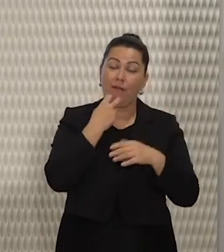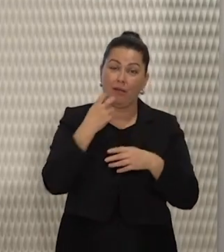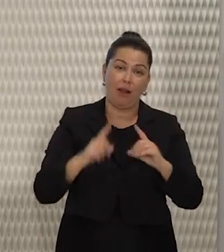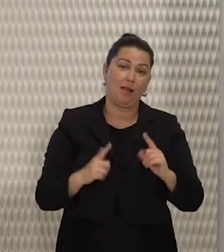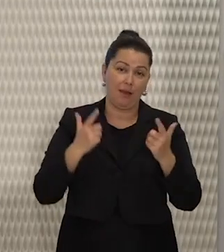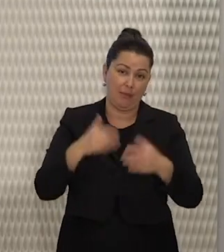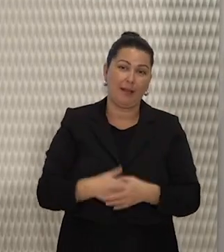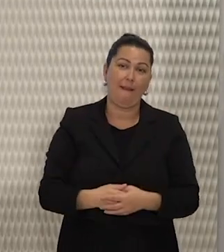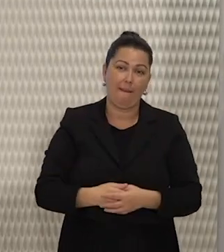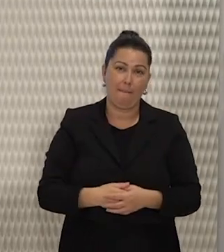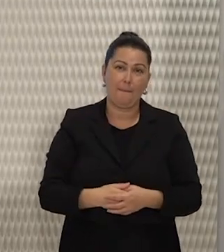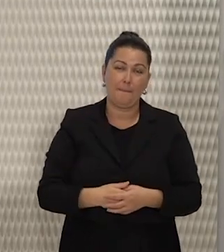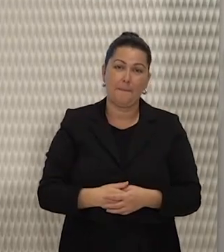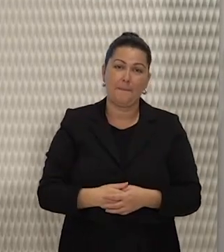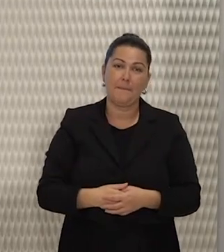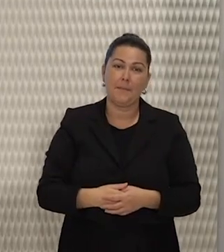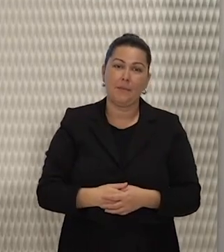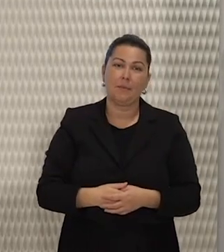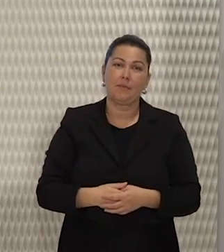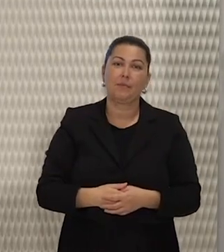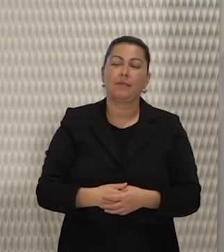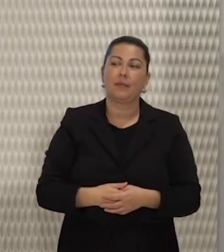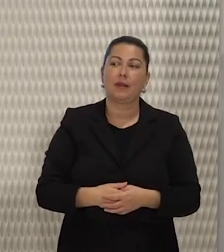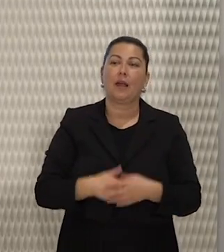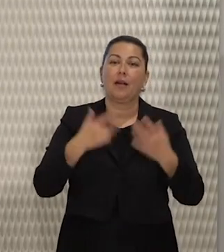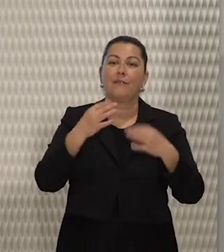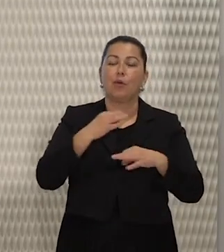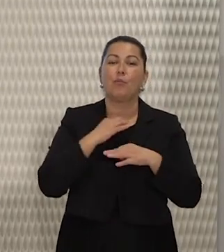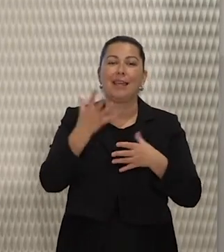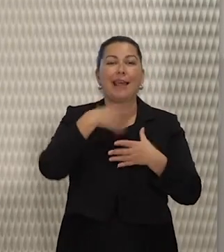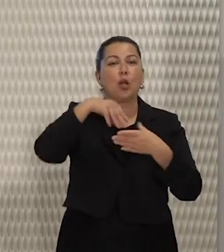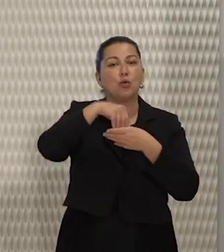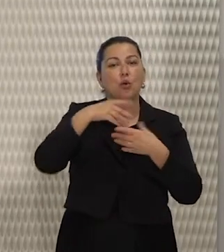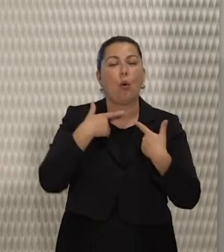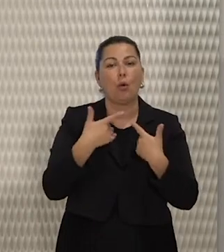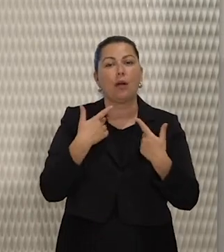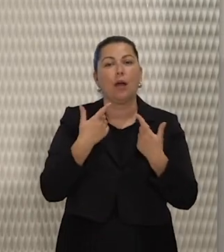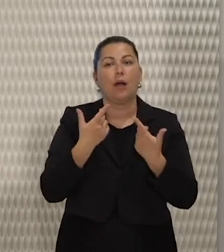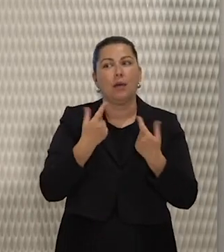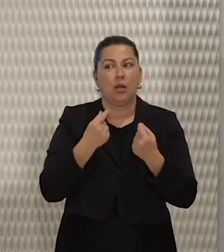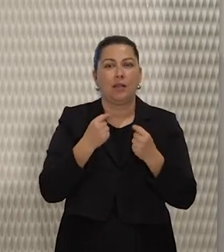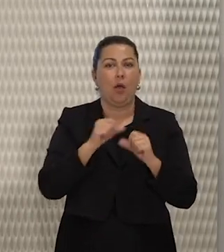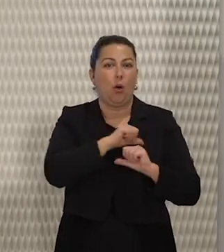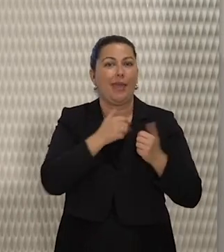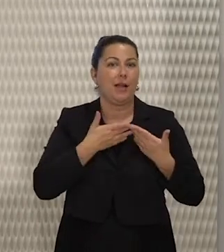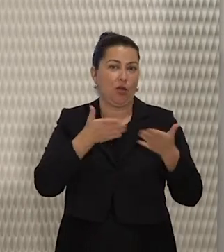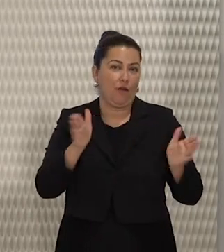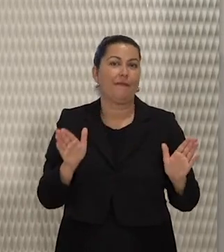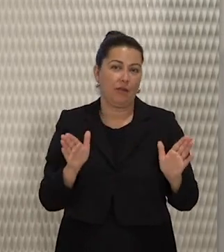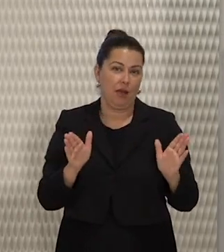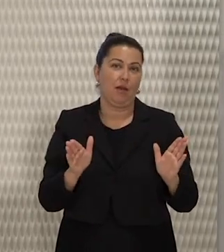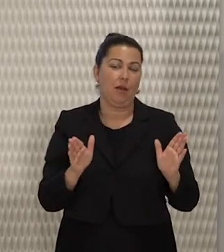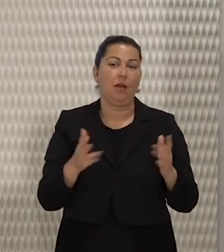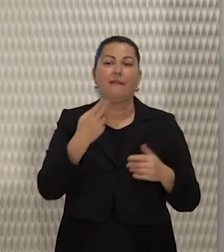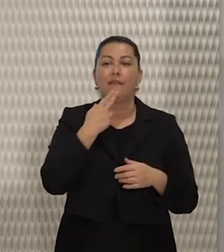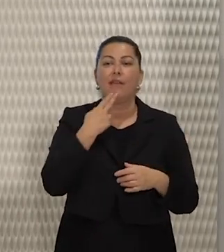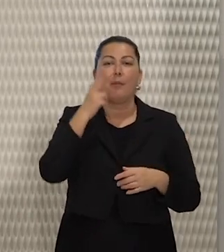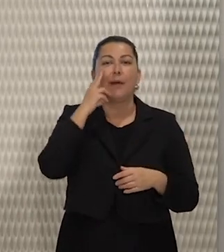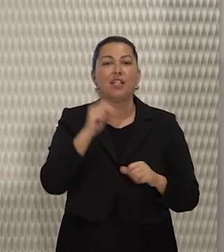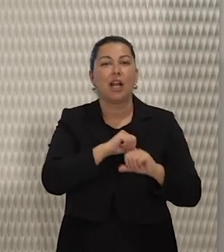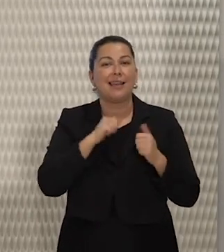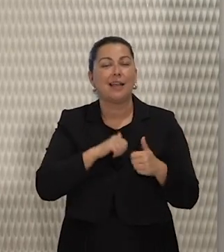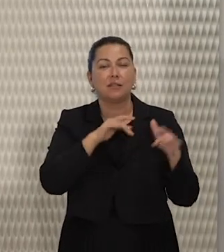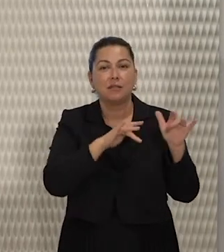lebt. Also ich kann für mich sprechen, Inklusion öffnet auch die Herzen. Jeder, der ein bisschen ein menschliches Herz